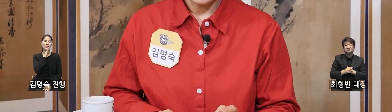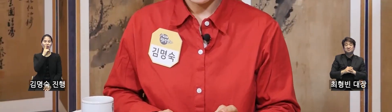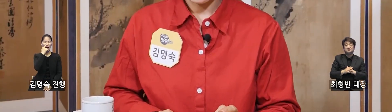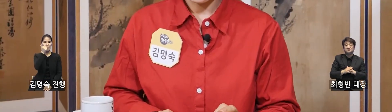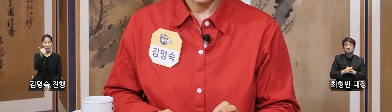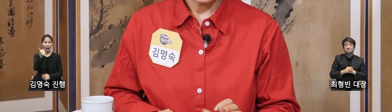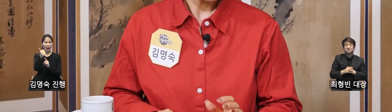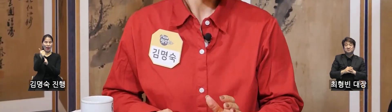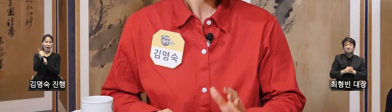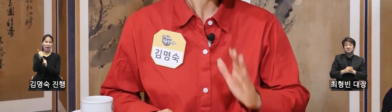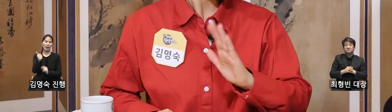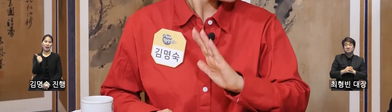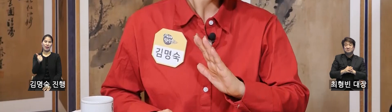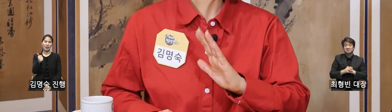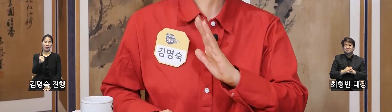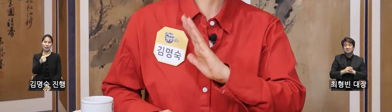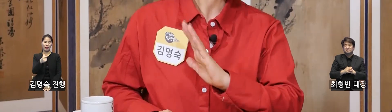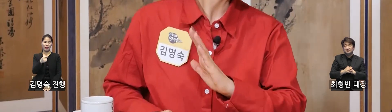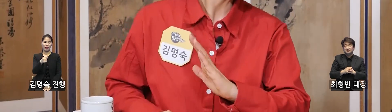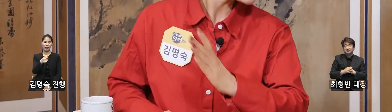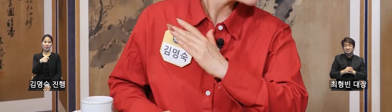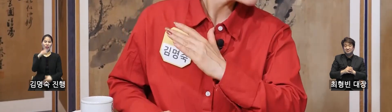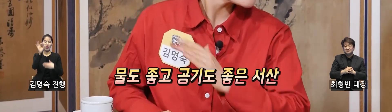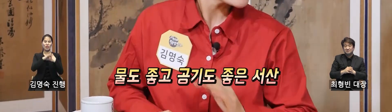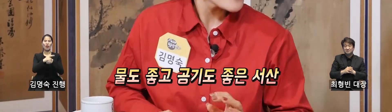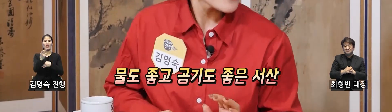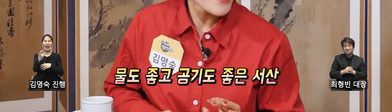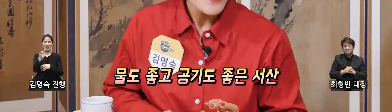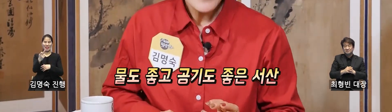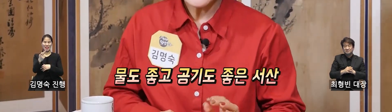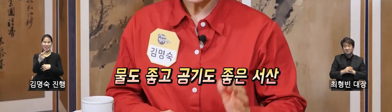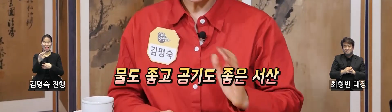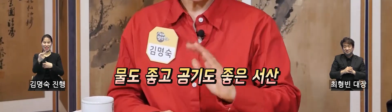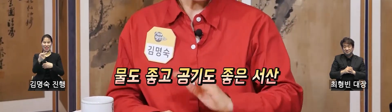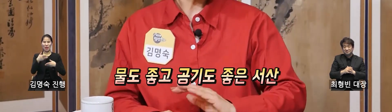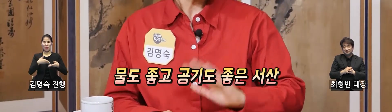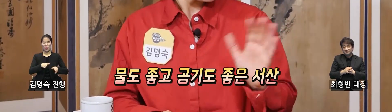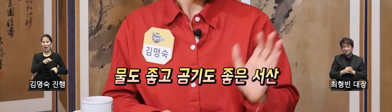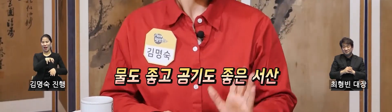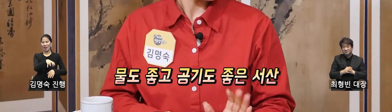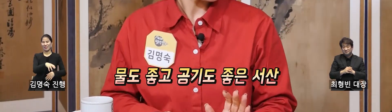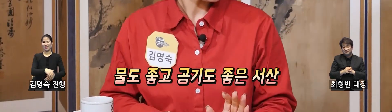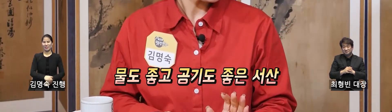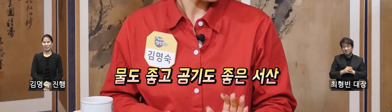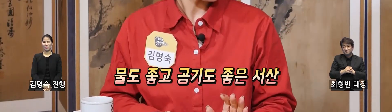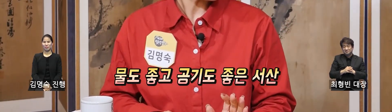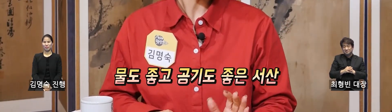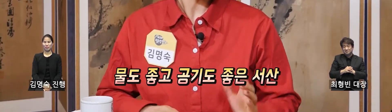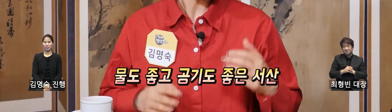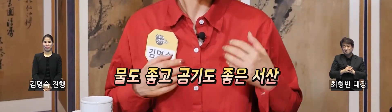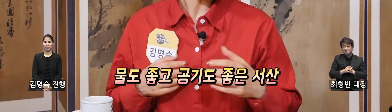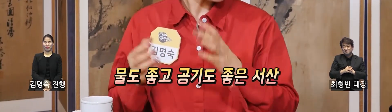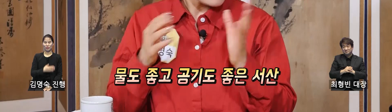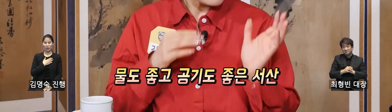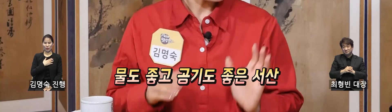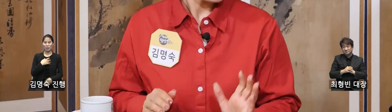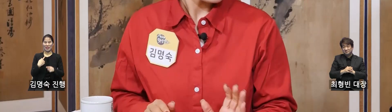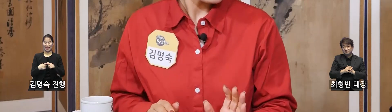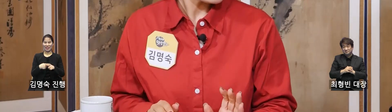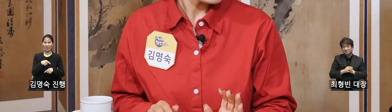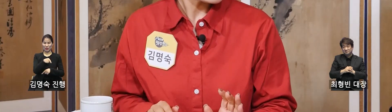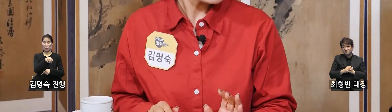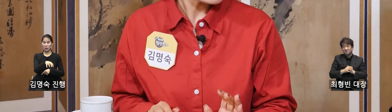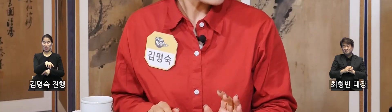까 좀 서 4승 살 db 에 그쪽에 예 출신이고 저도 이제